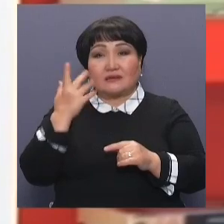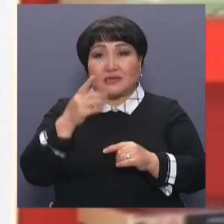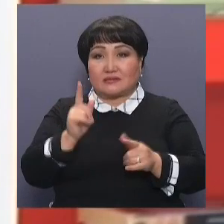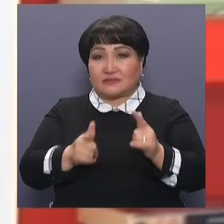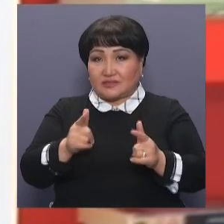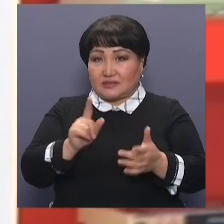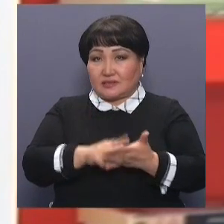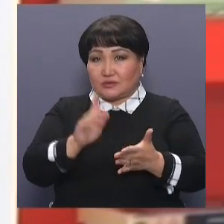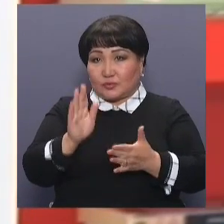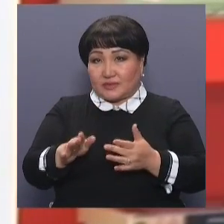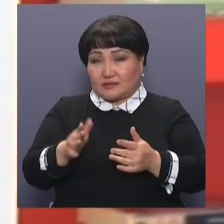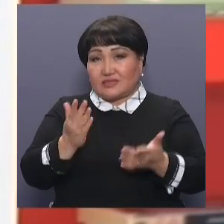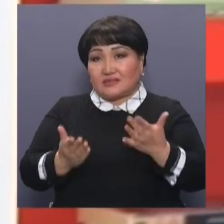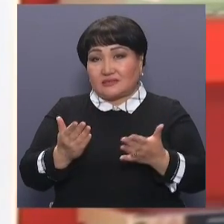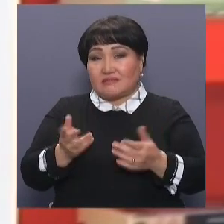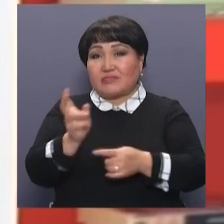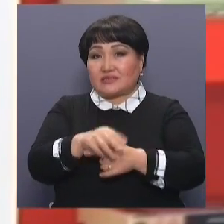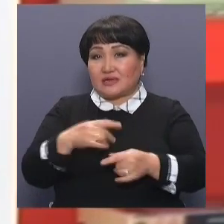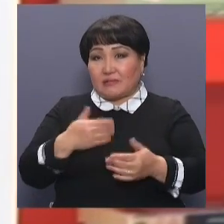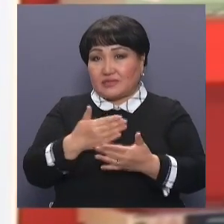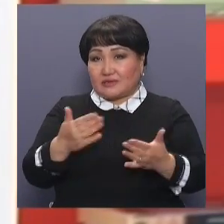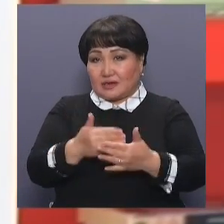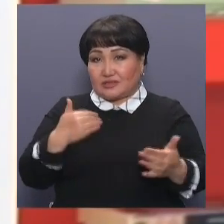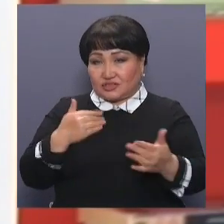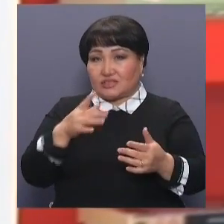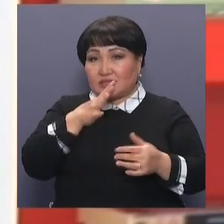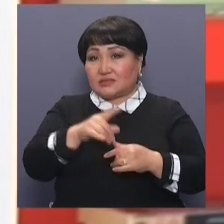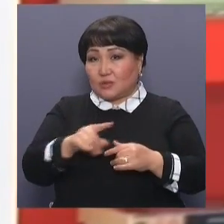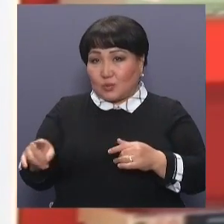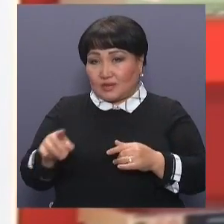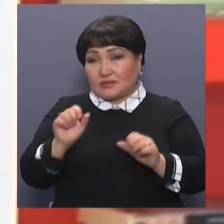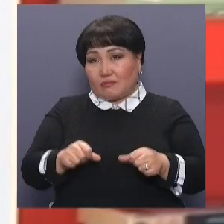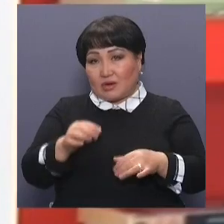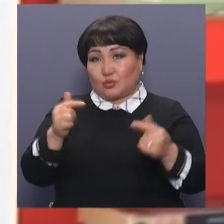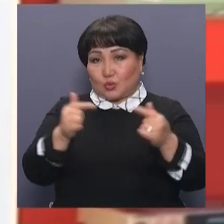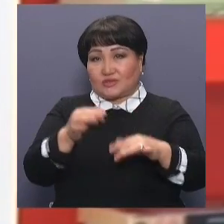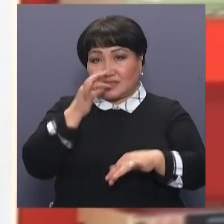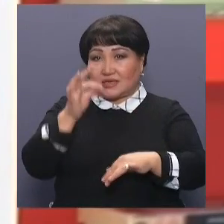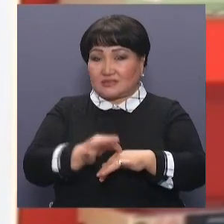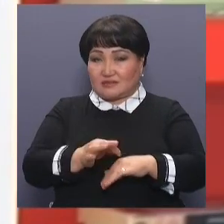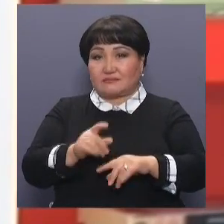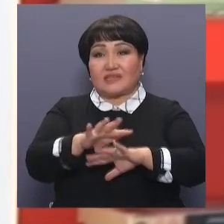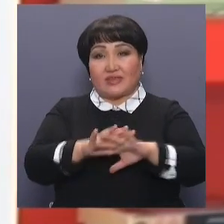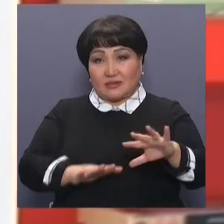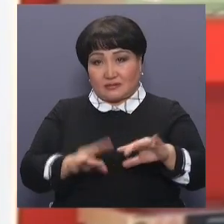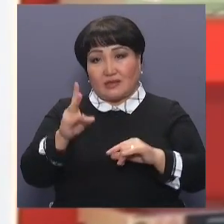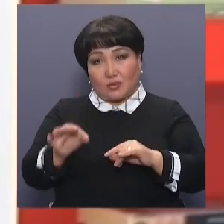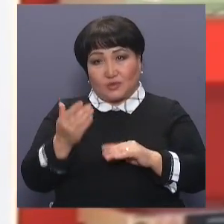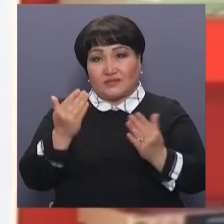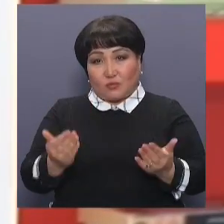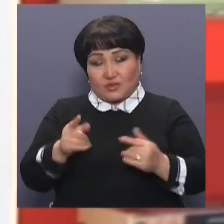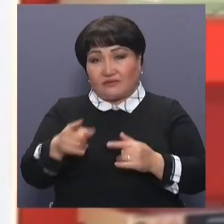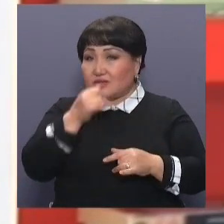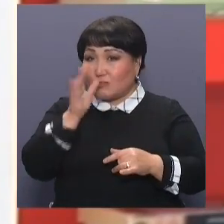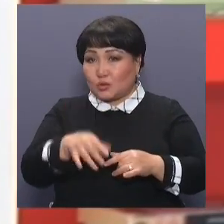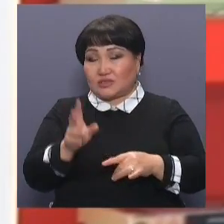если они ко мне пришли раньше положенного срока, тогда я могу просто им сказать, что извините, но сегодня вы не